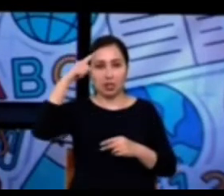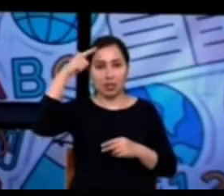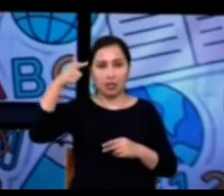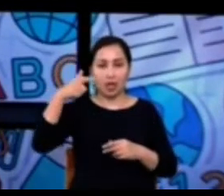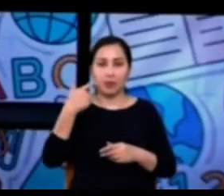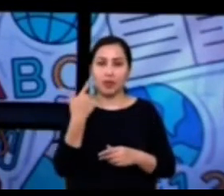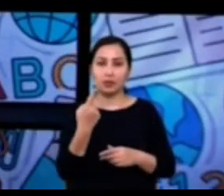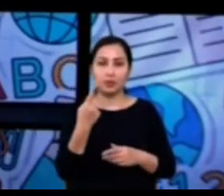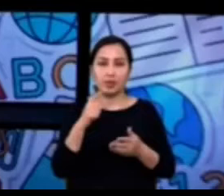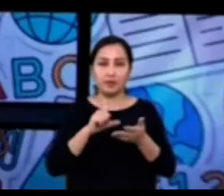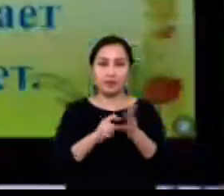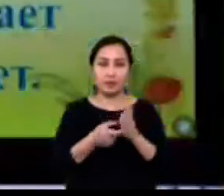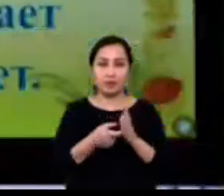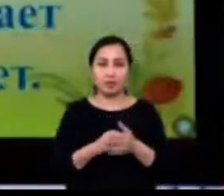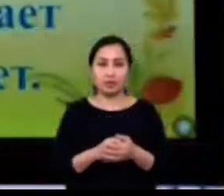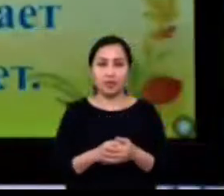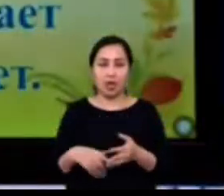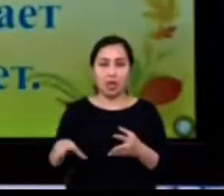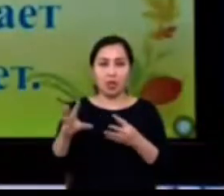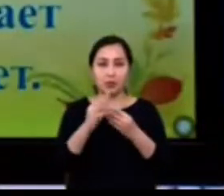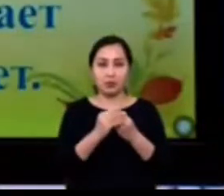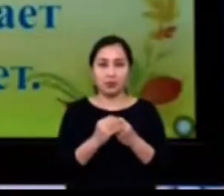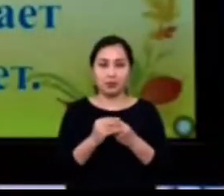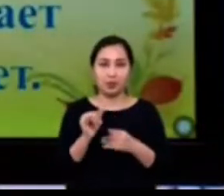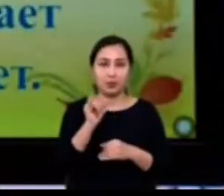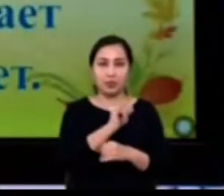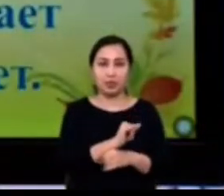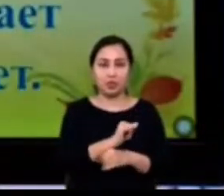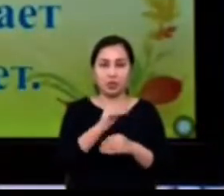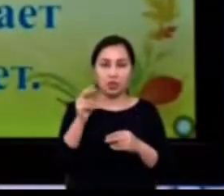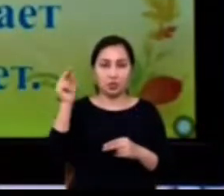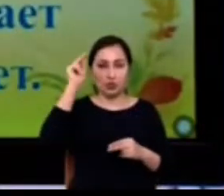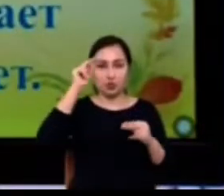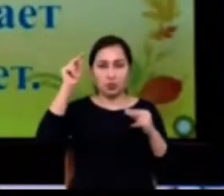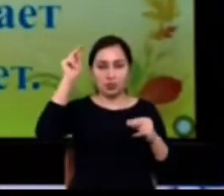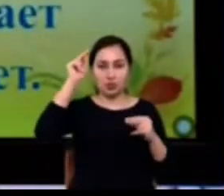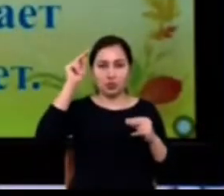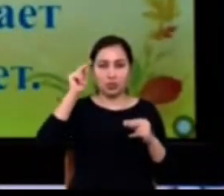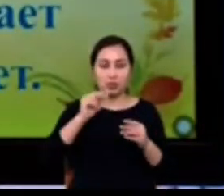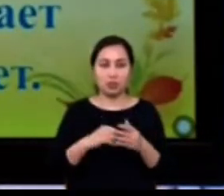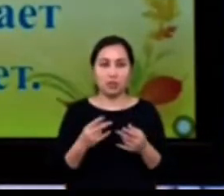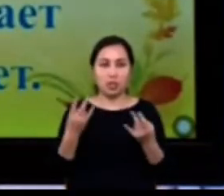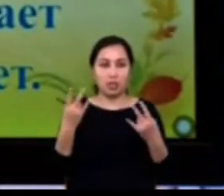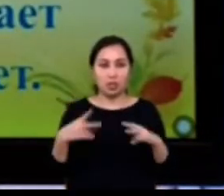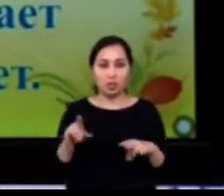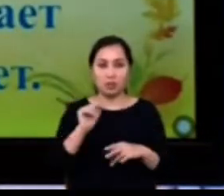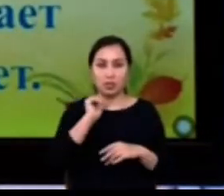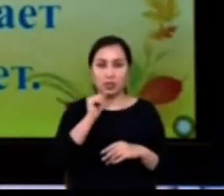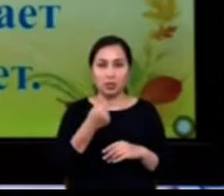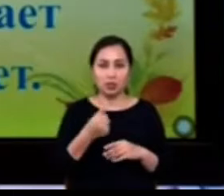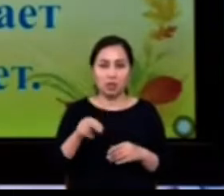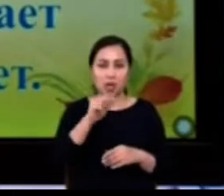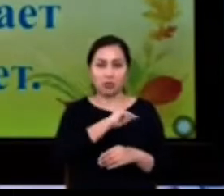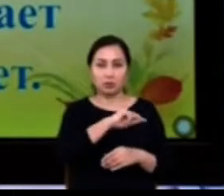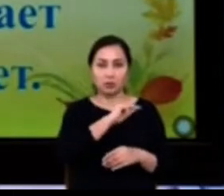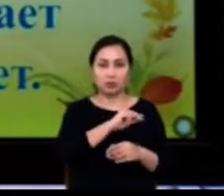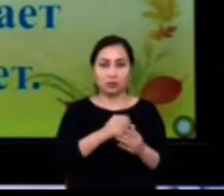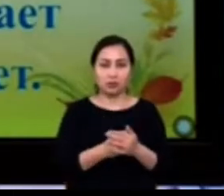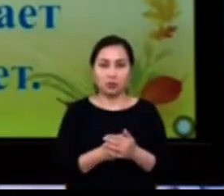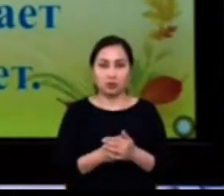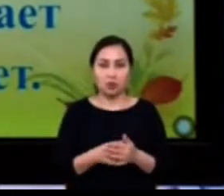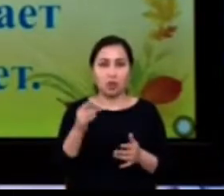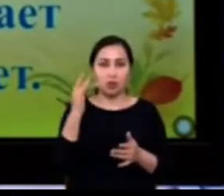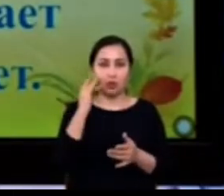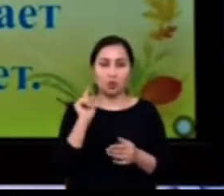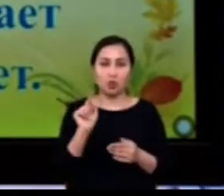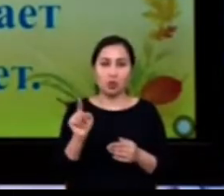в первом классе. Мы пришли сюда учиться, не лениться, а трудиться.